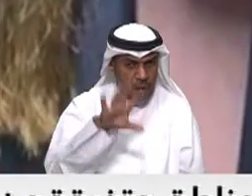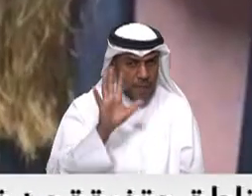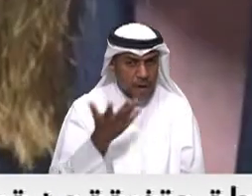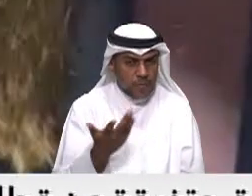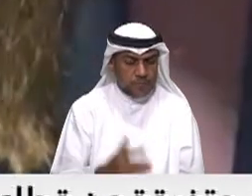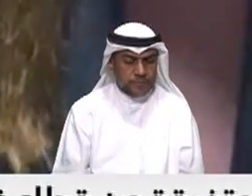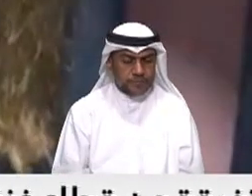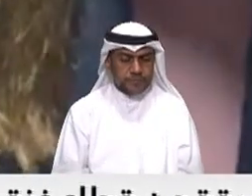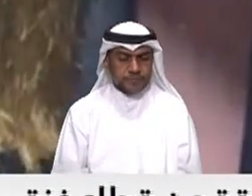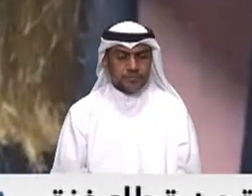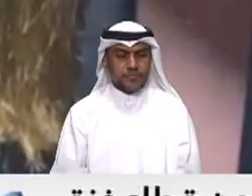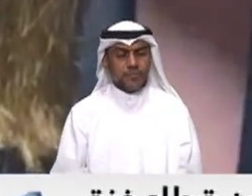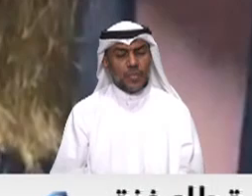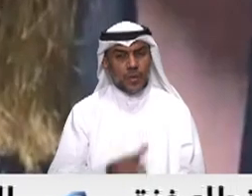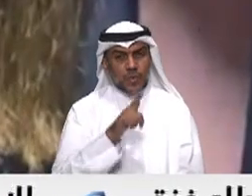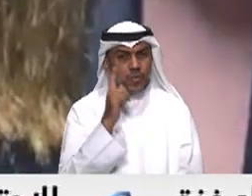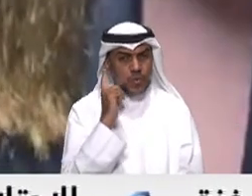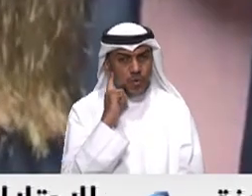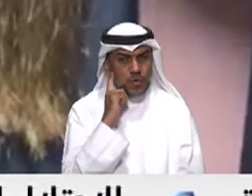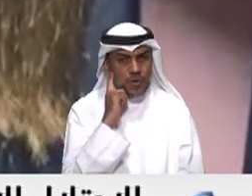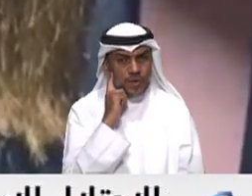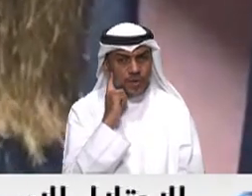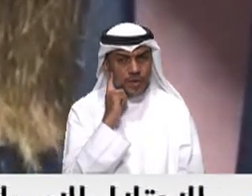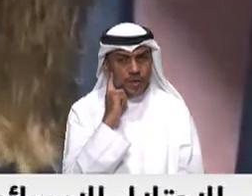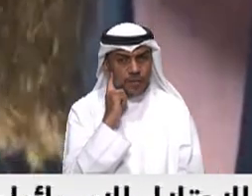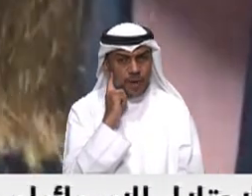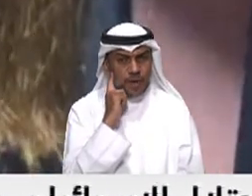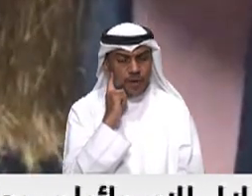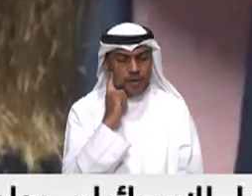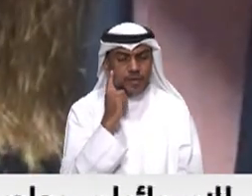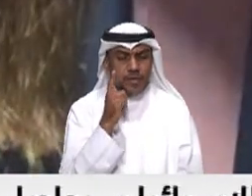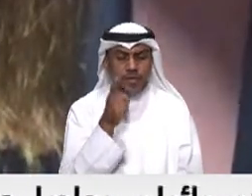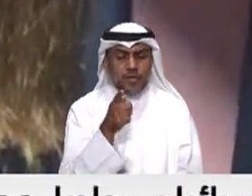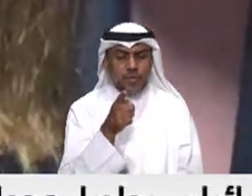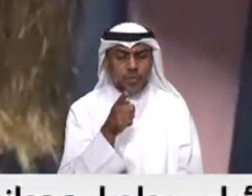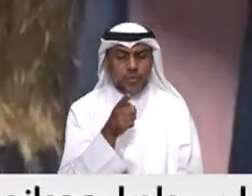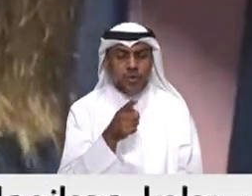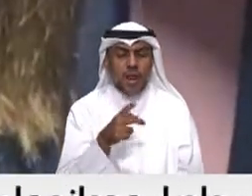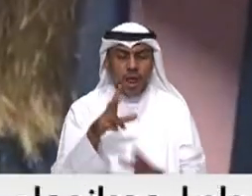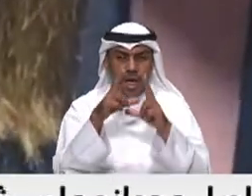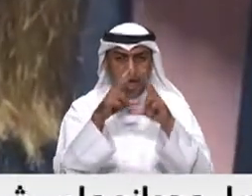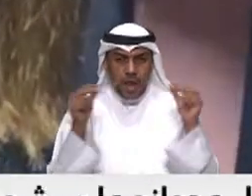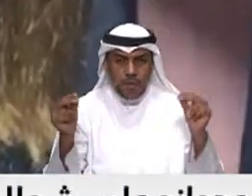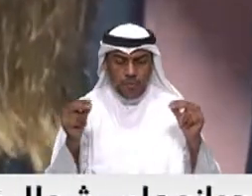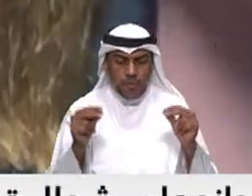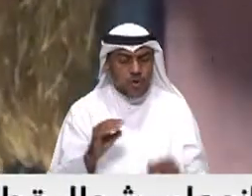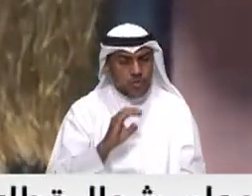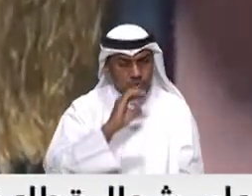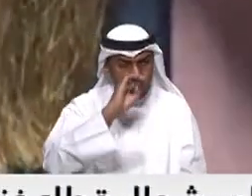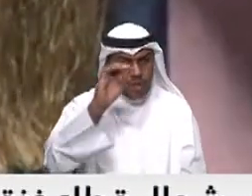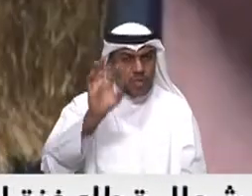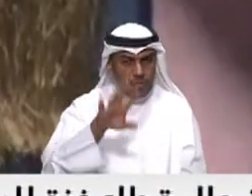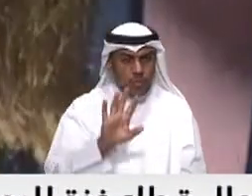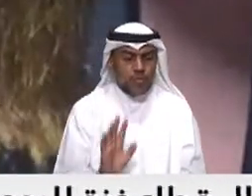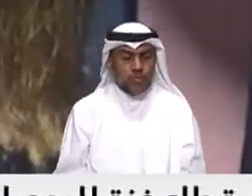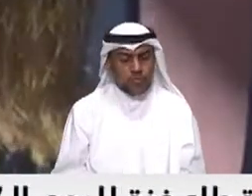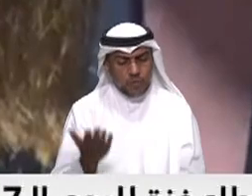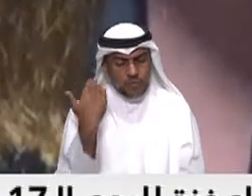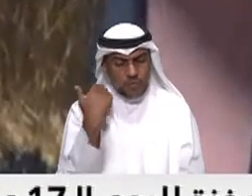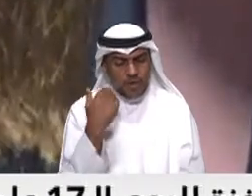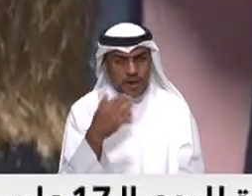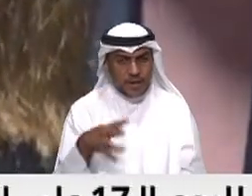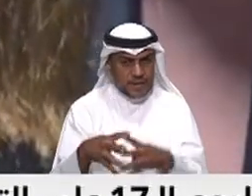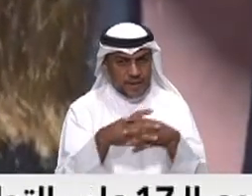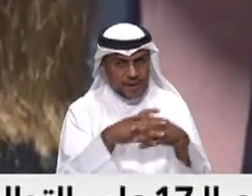كنا قد سمعنا الرد اللبناني قبل أن يصل الموفد الأمريكي أموس هوكشتاين إلى بيروت اليوم. الرد جاء